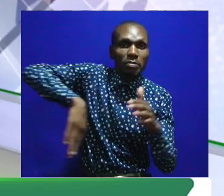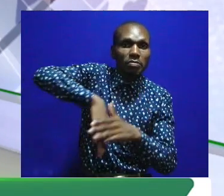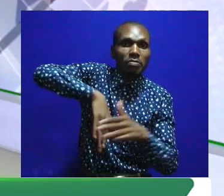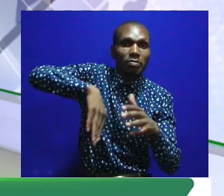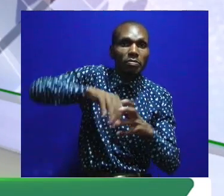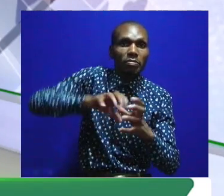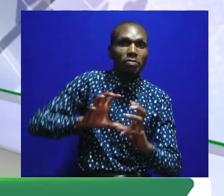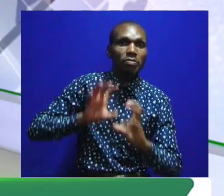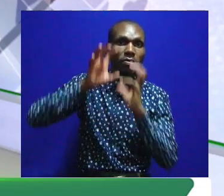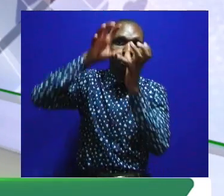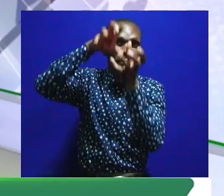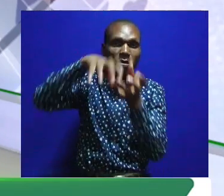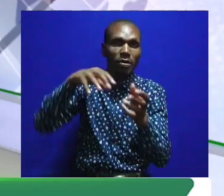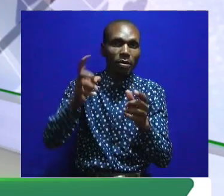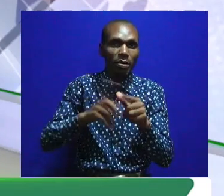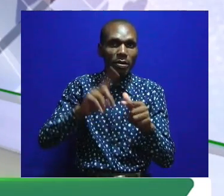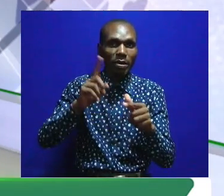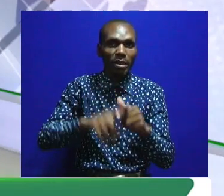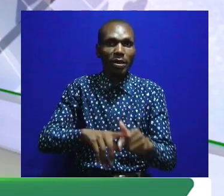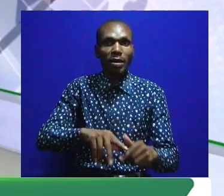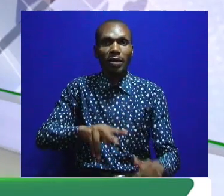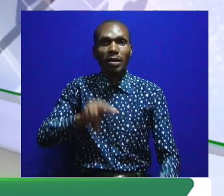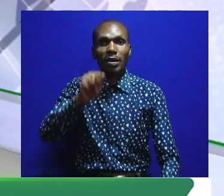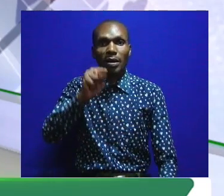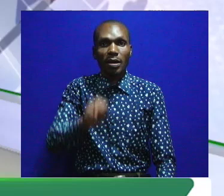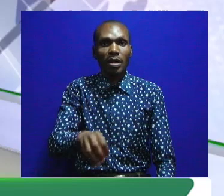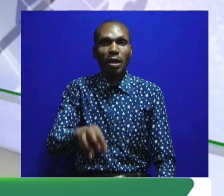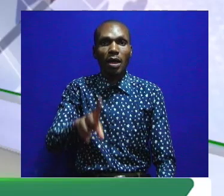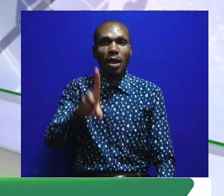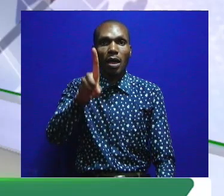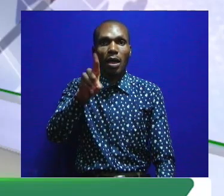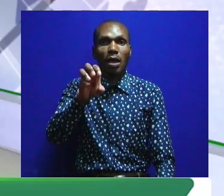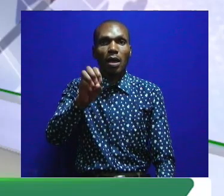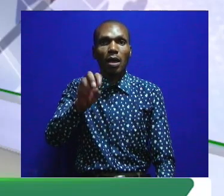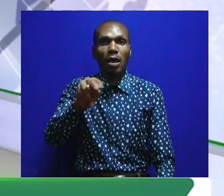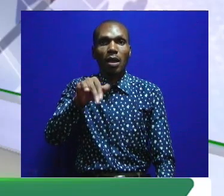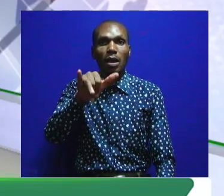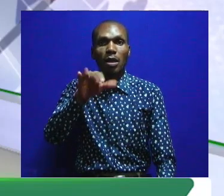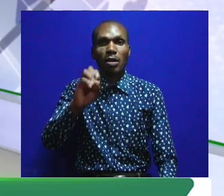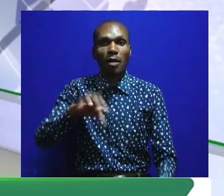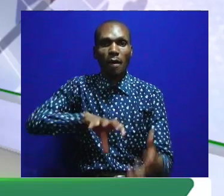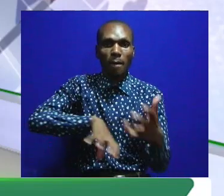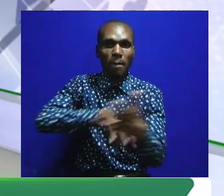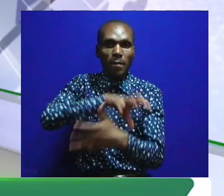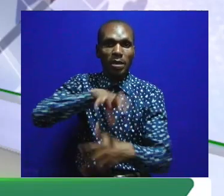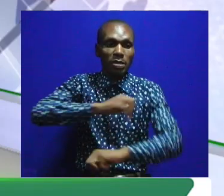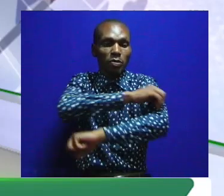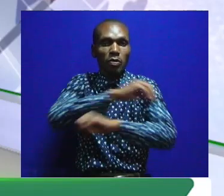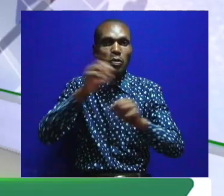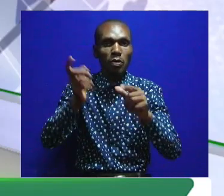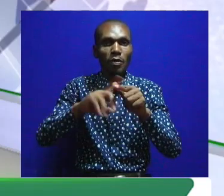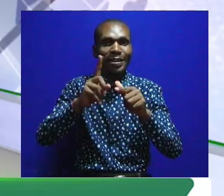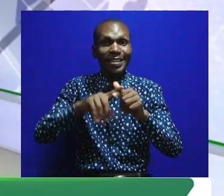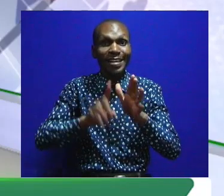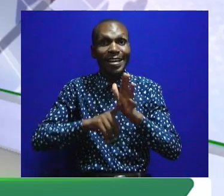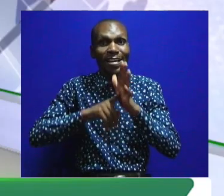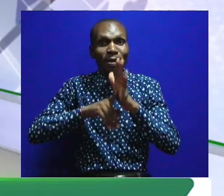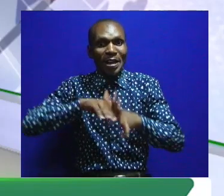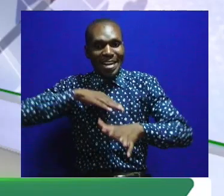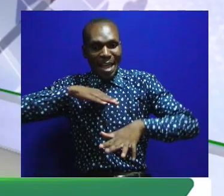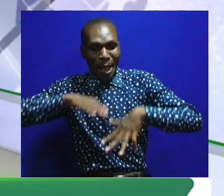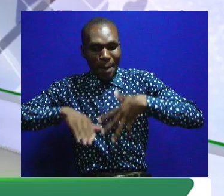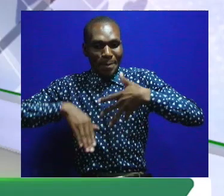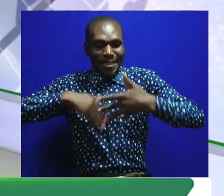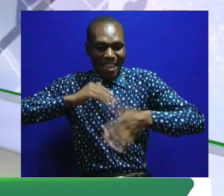skuru yendonyo mix secondary school ni go ere to mokokoe anene maiga ya banyaruka kuruwa se skuru ya